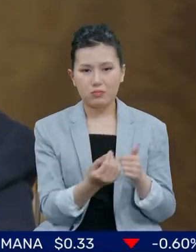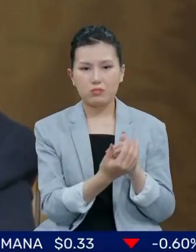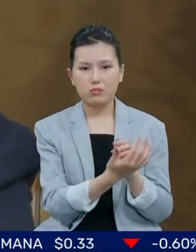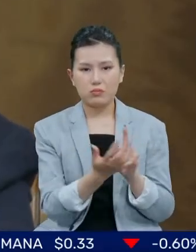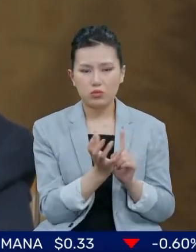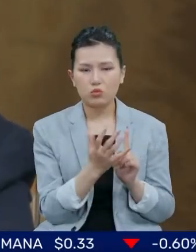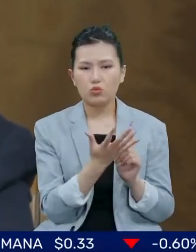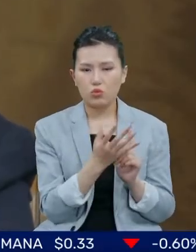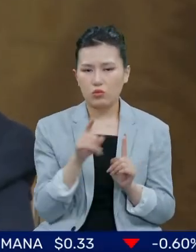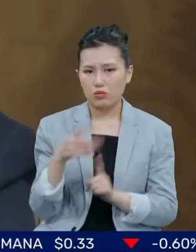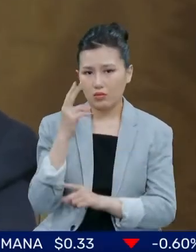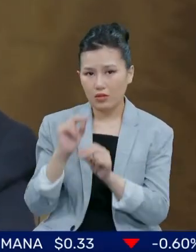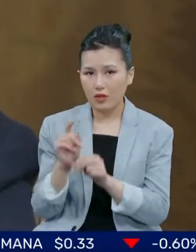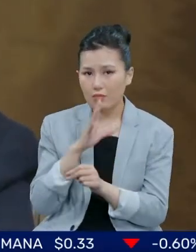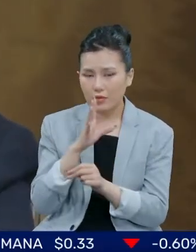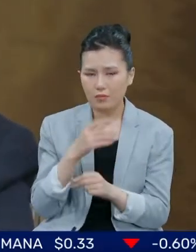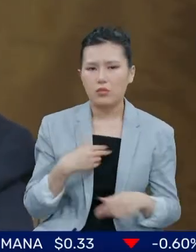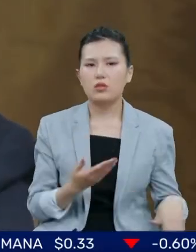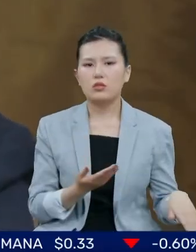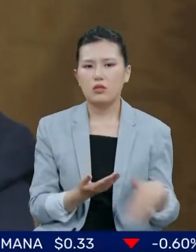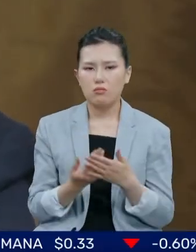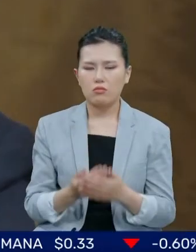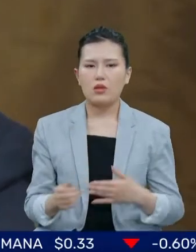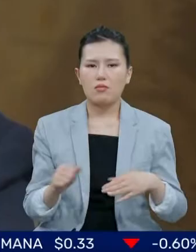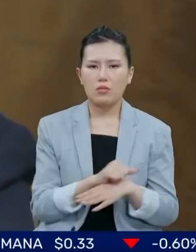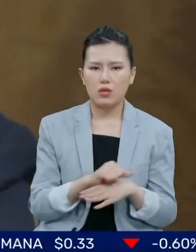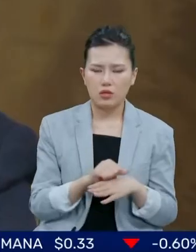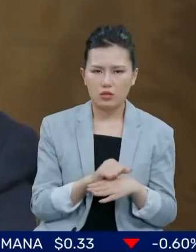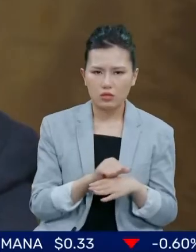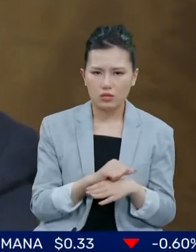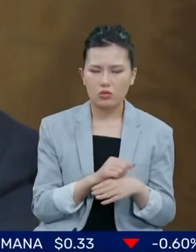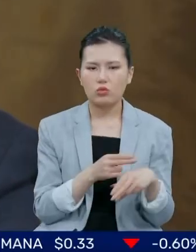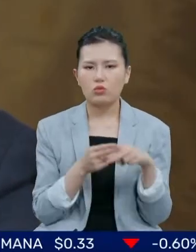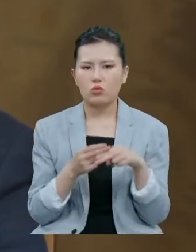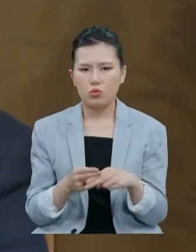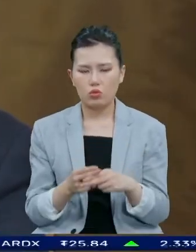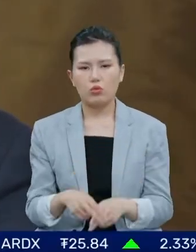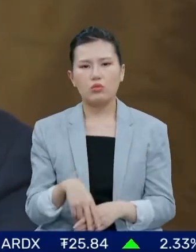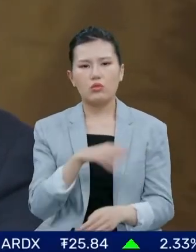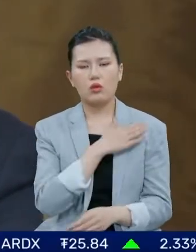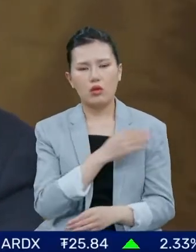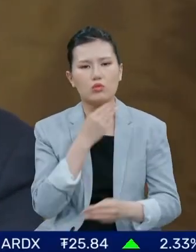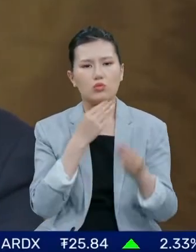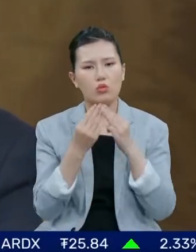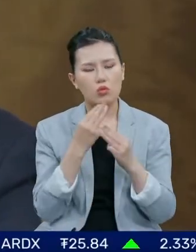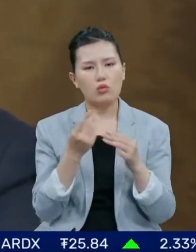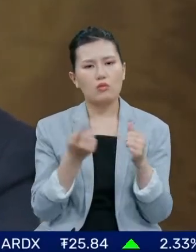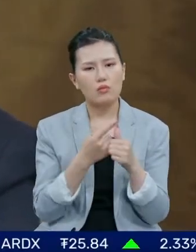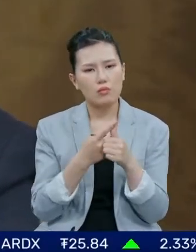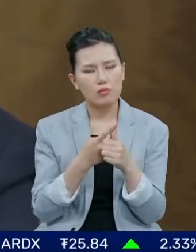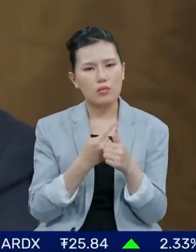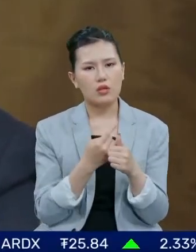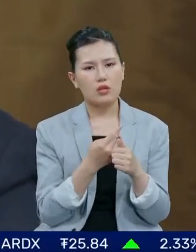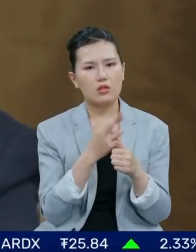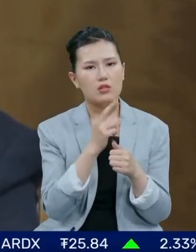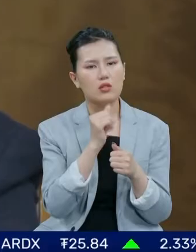дэмжлэг үзүүлэх, бэлтгэл хангах, хууль хяналтын байгууллагуудтай ажиллаж мөрдөн байцаалтын одоо нууцад хамарч байгаа үеийн